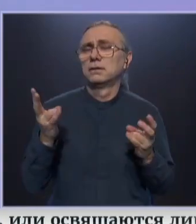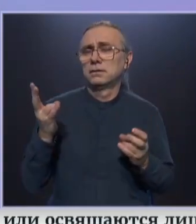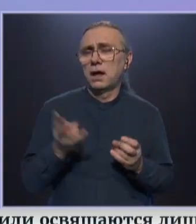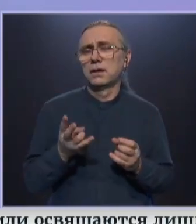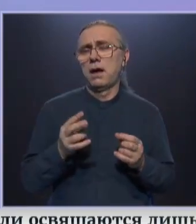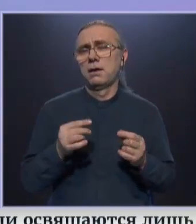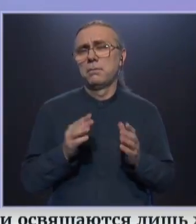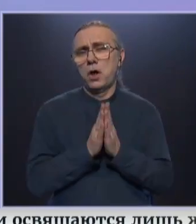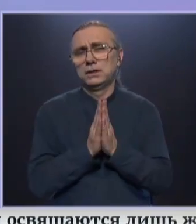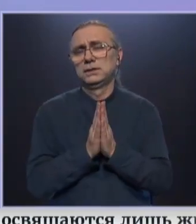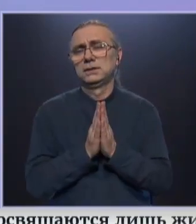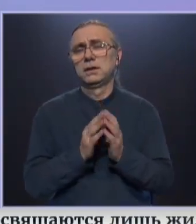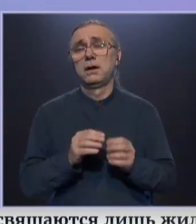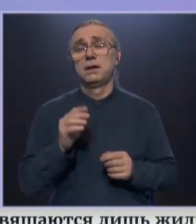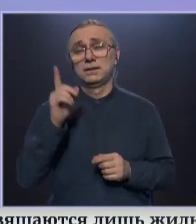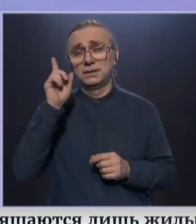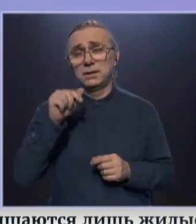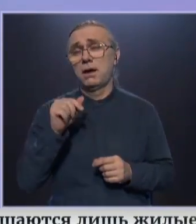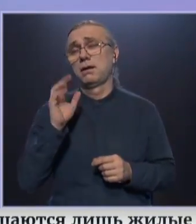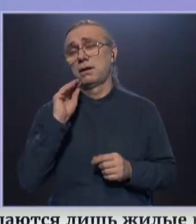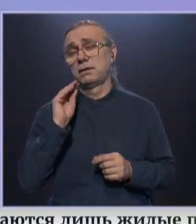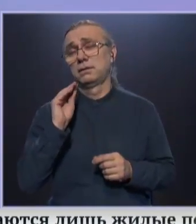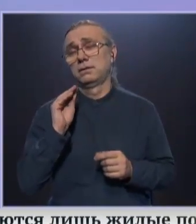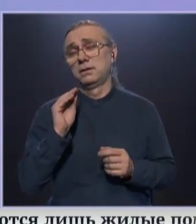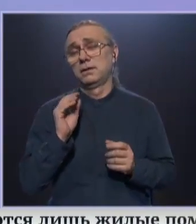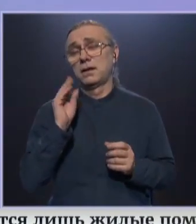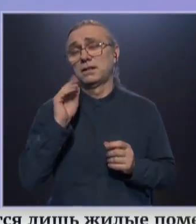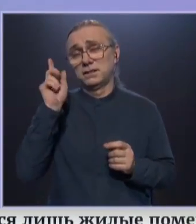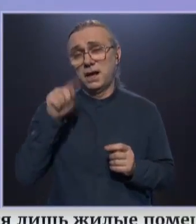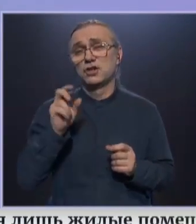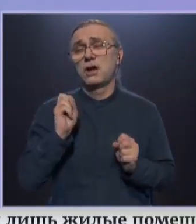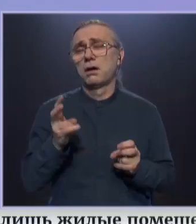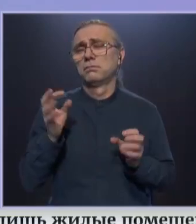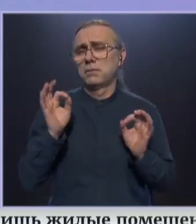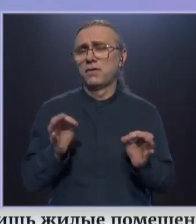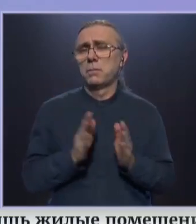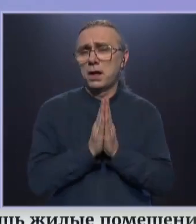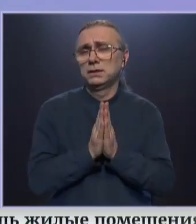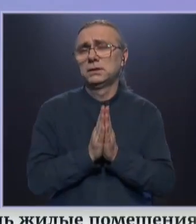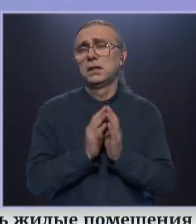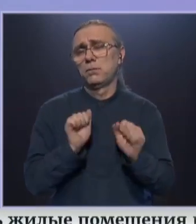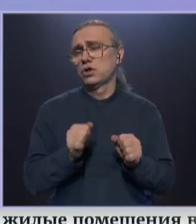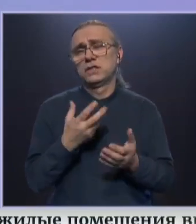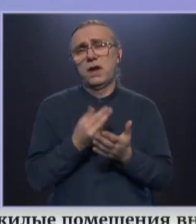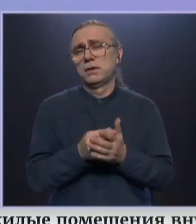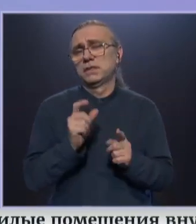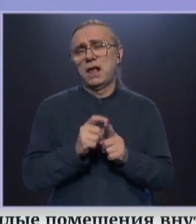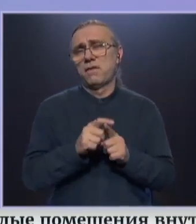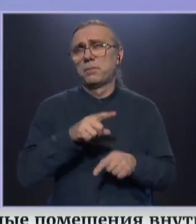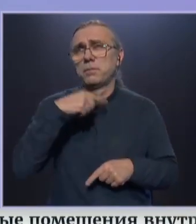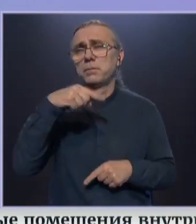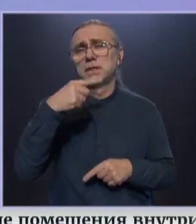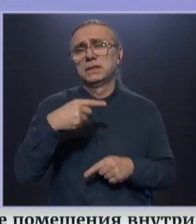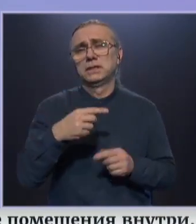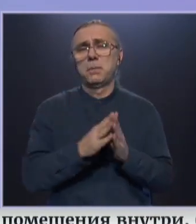зная, как надо молиться, ты всегда можешь и своими словами, в общем-то, произнести эту молитву. Но самое главное условие,